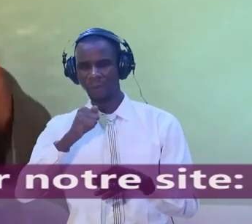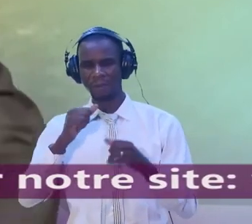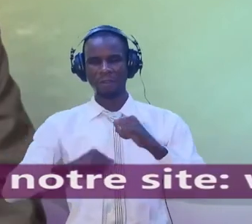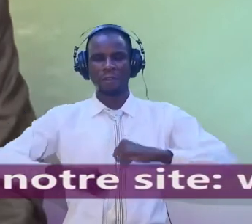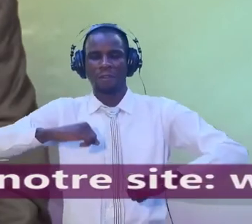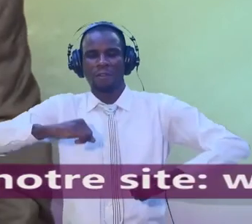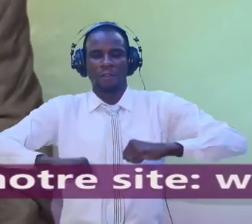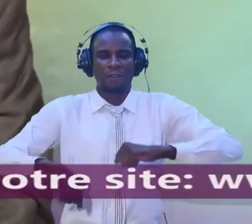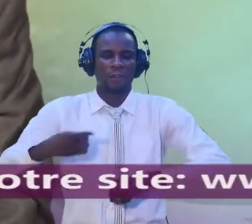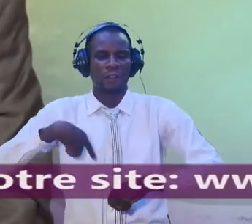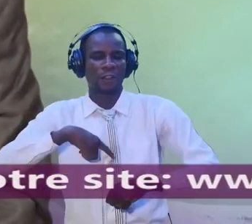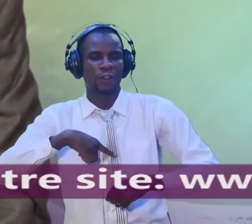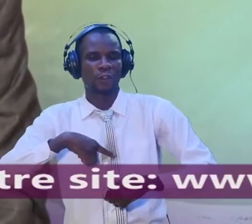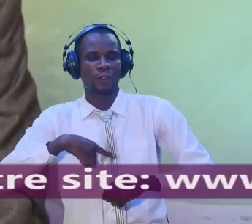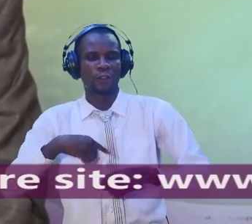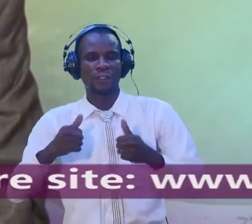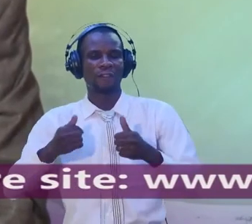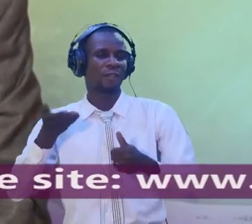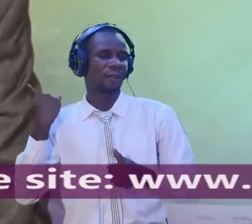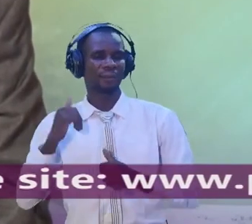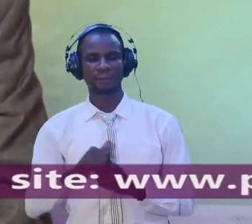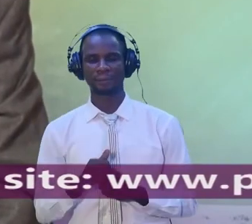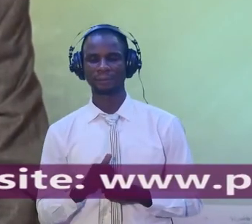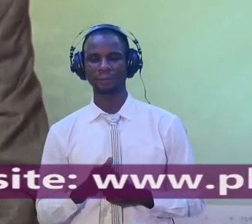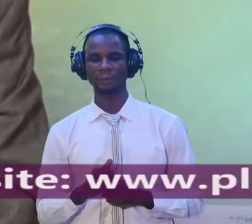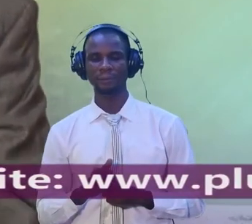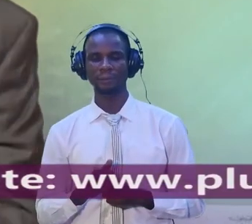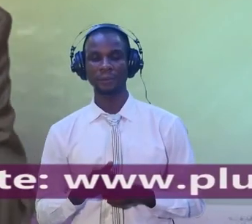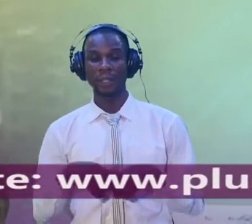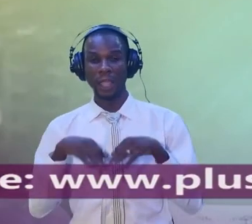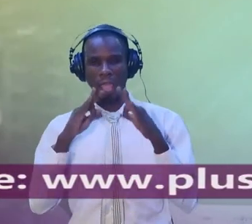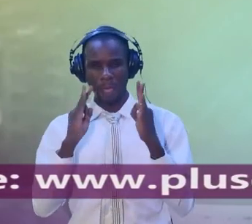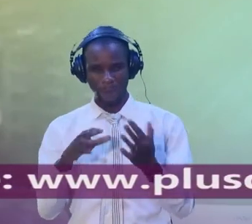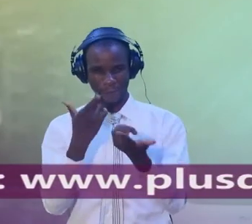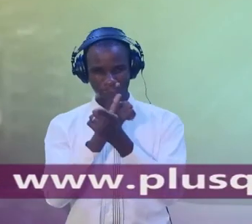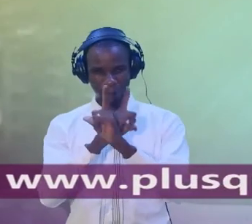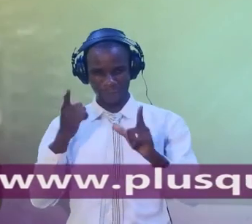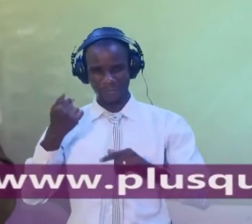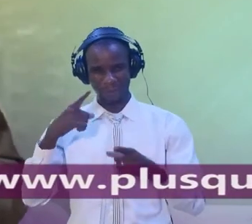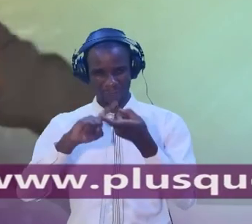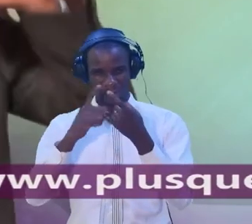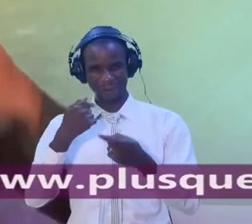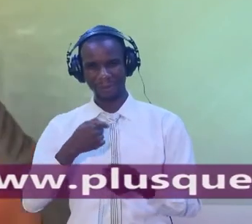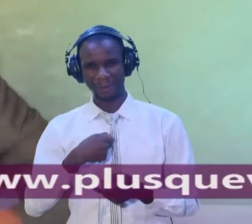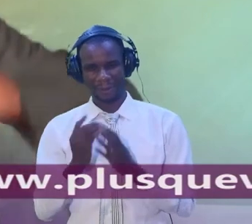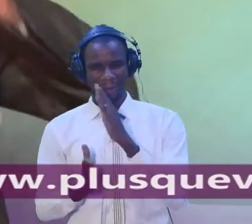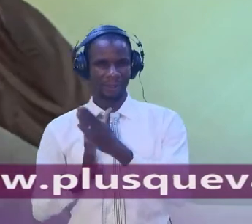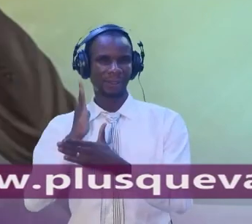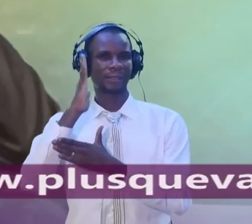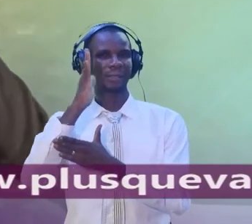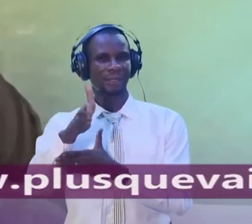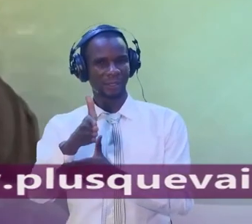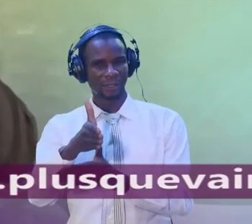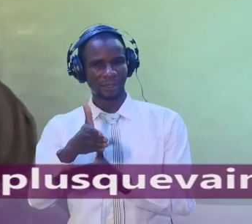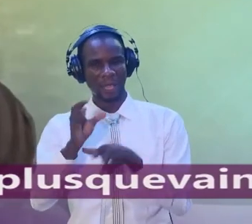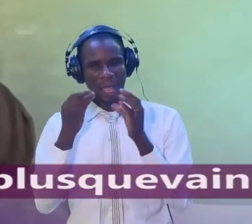Hatuishi tena katika ujinga. Na hata maisha yetu ya zamani tumeachana nayo. Tumepata uhuru, rafiki